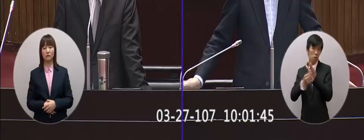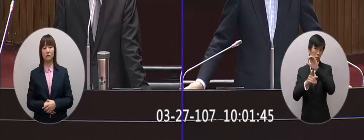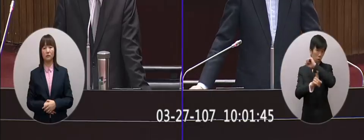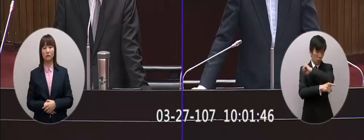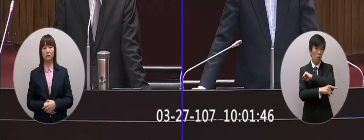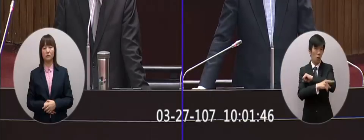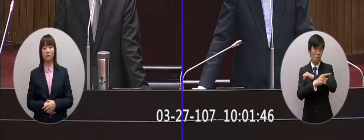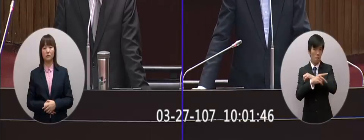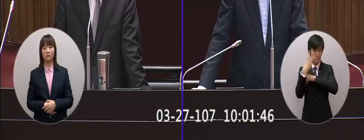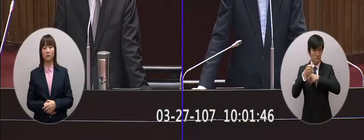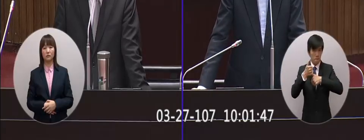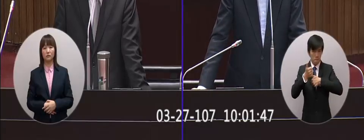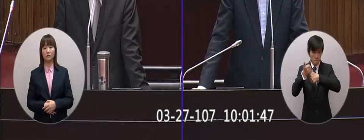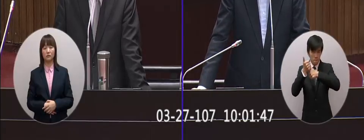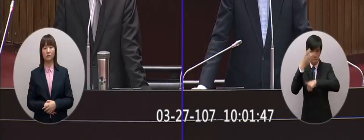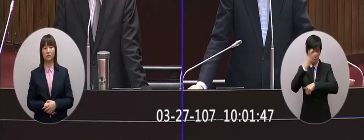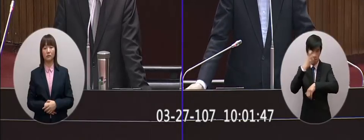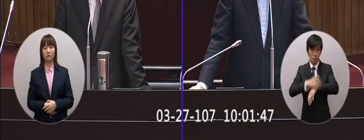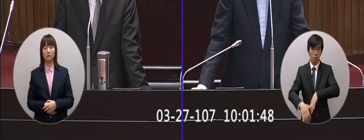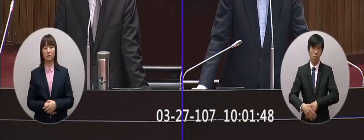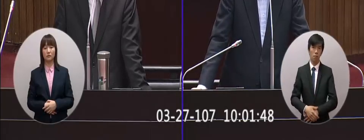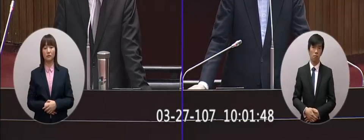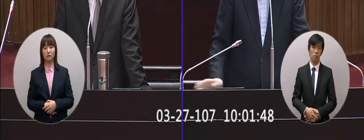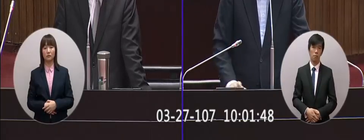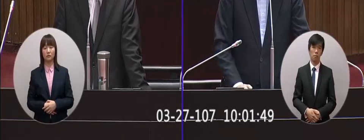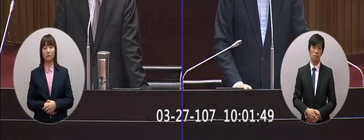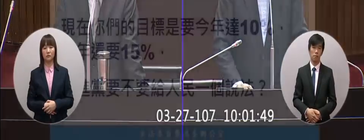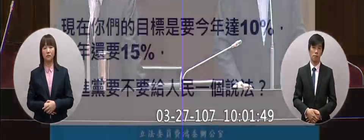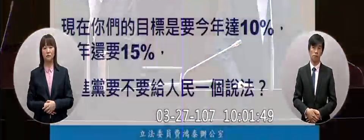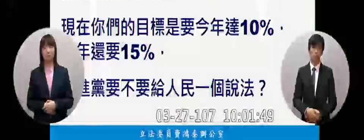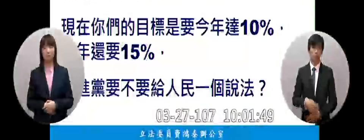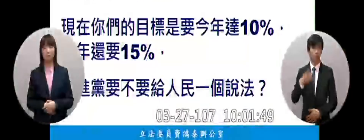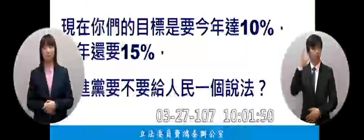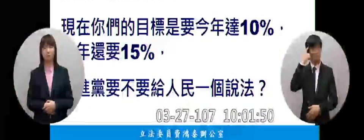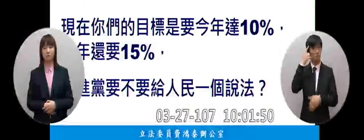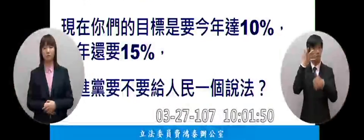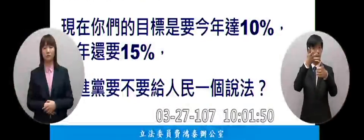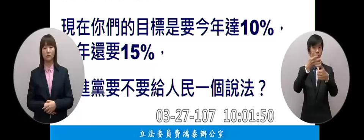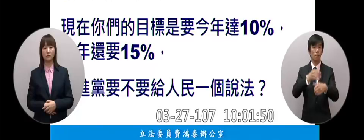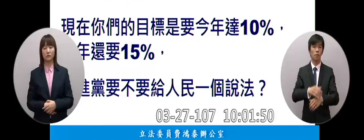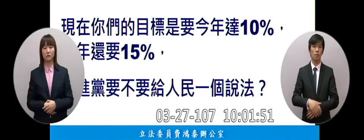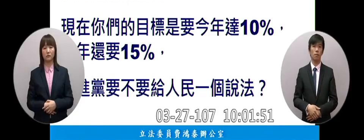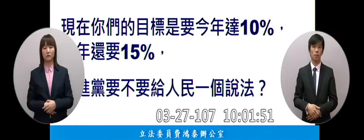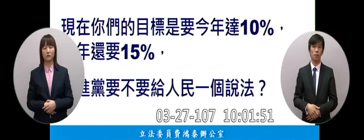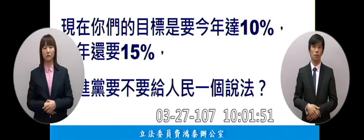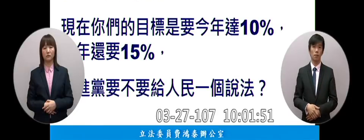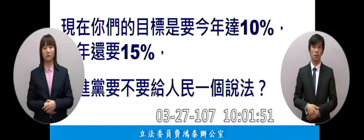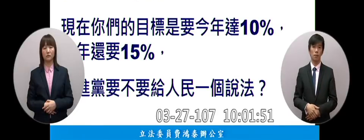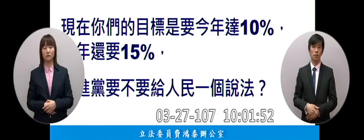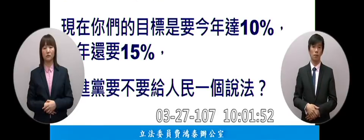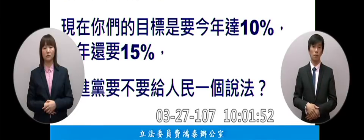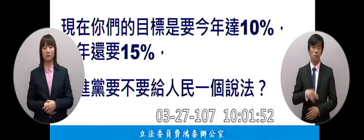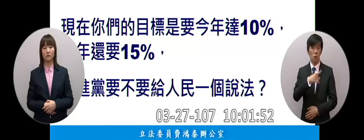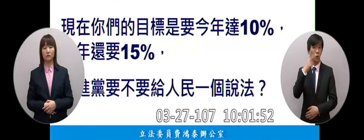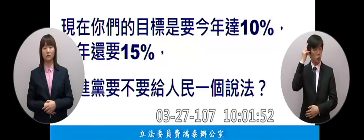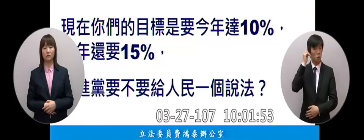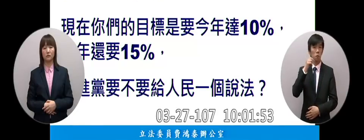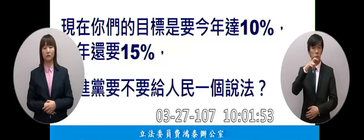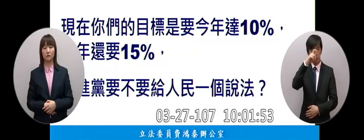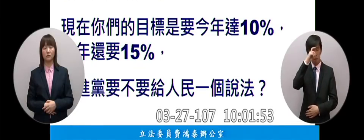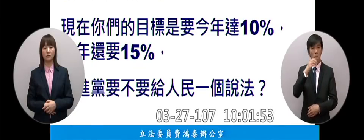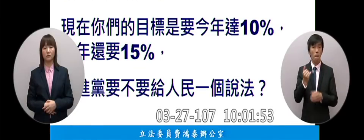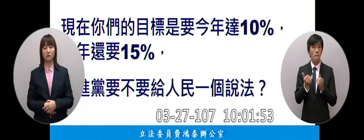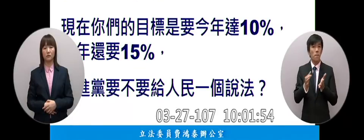检验的哈。院长，我来请教啊，你心目中被理想的备用电力是多